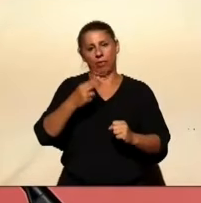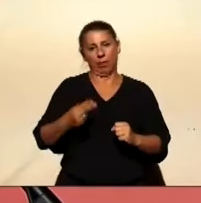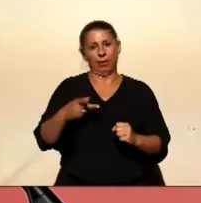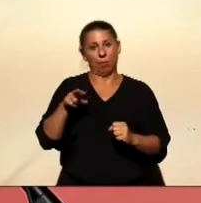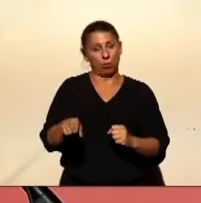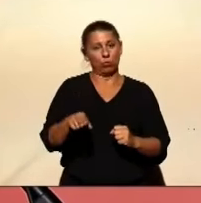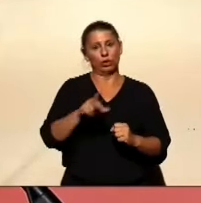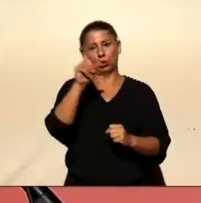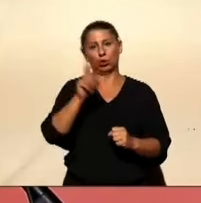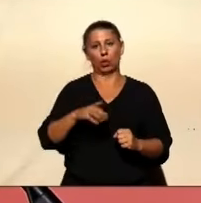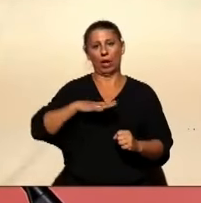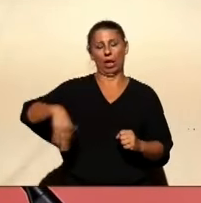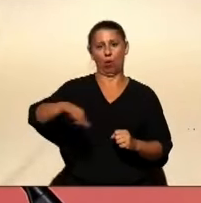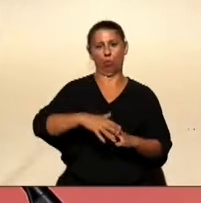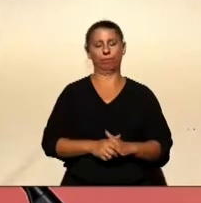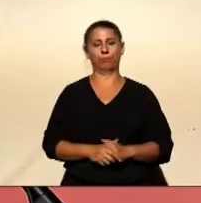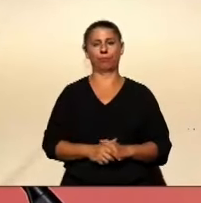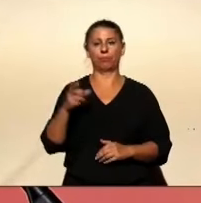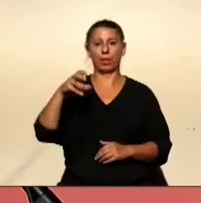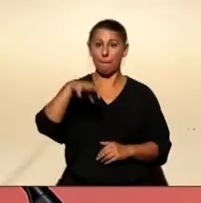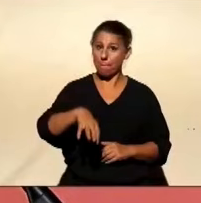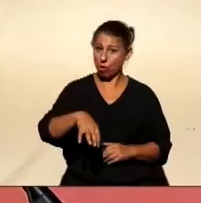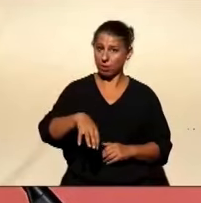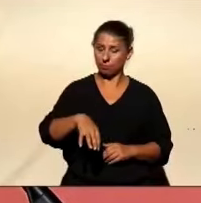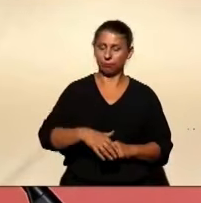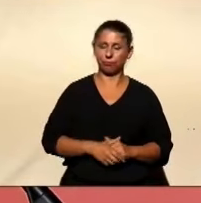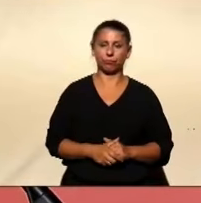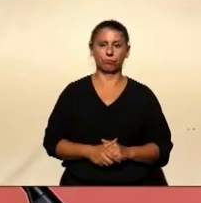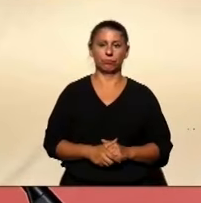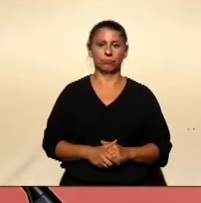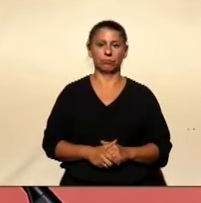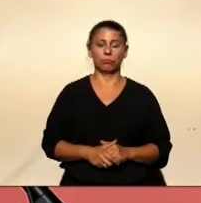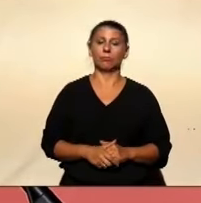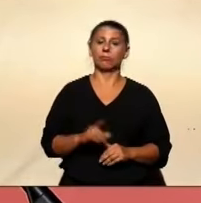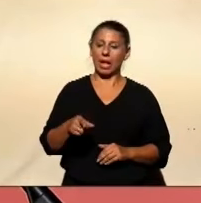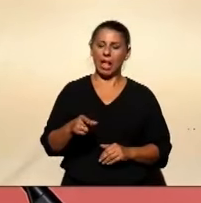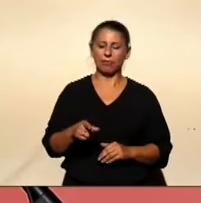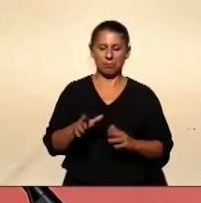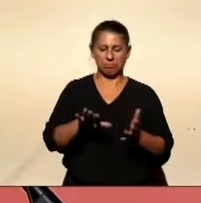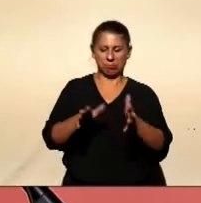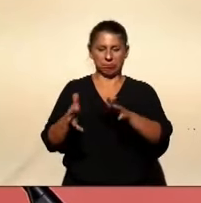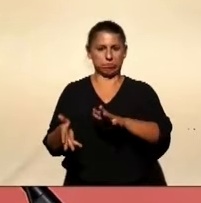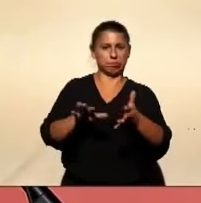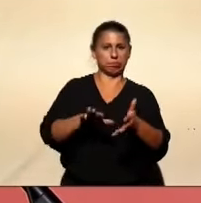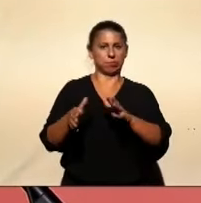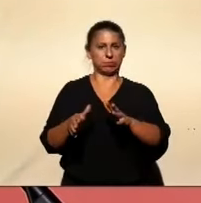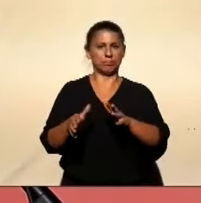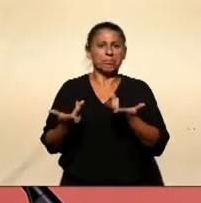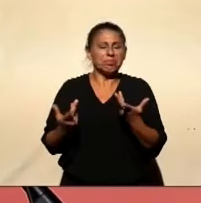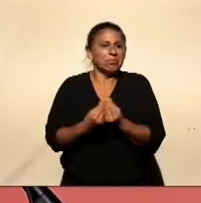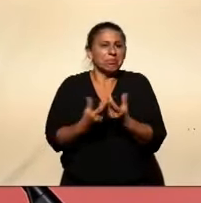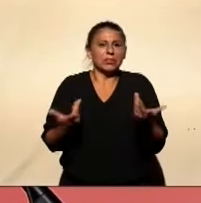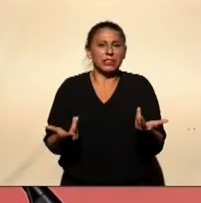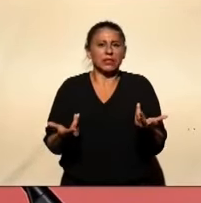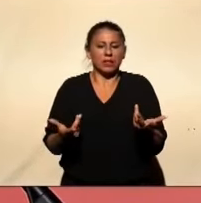ζωή του λαού μας. Η εποχή μας λοιπόν, μέσα από αυτές τις αντιθέσεις, τις αντιφάσεις που